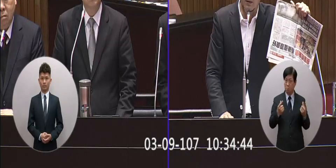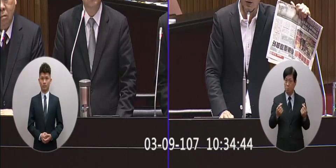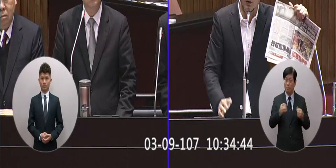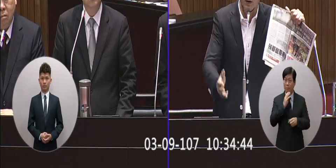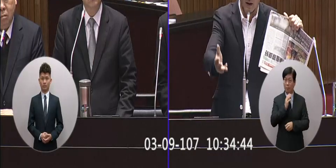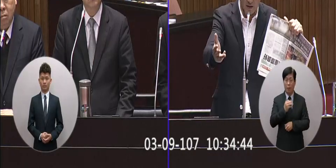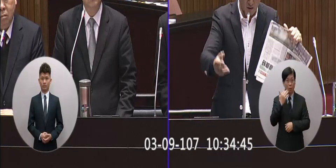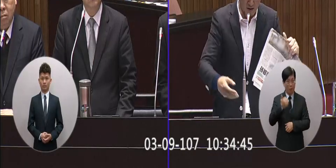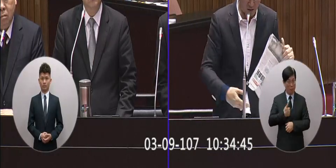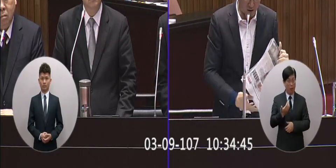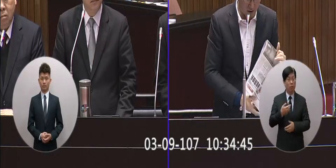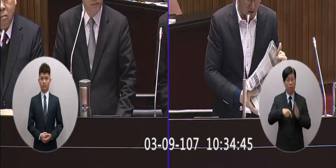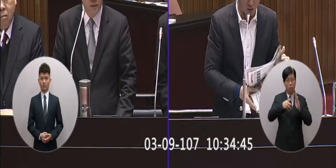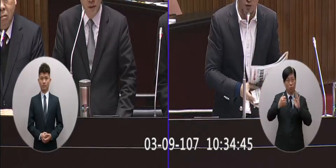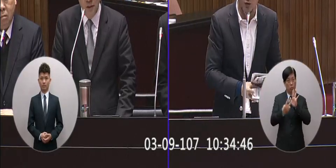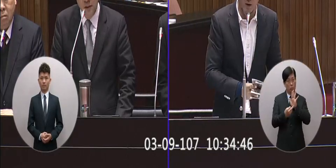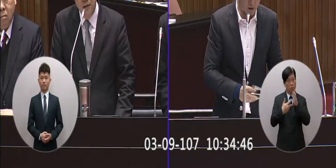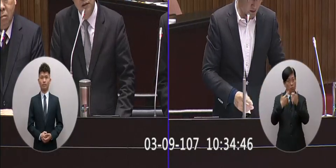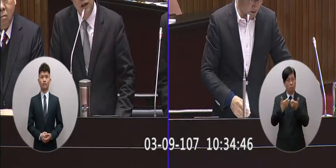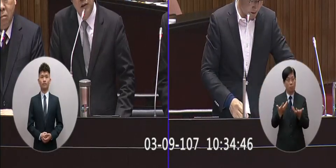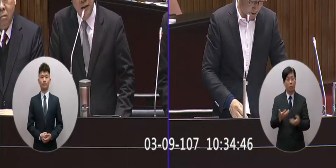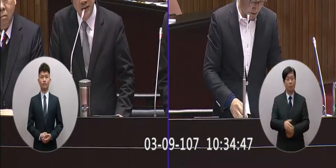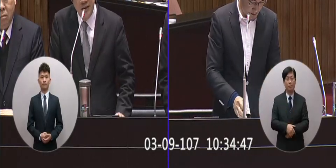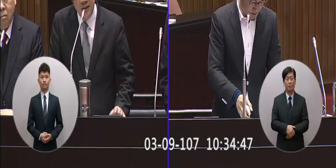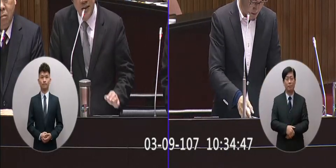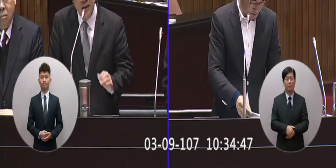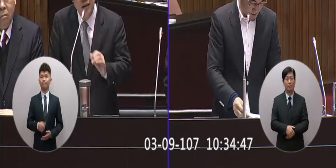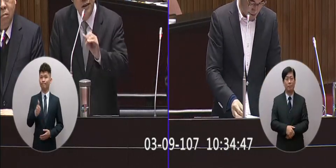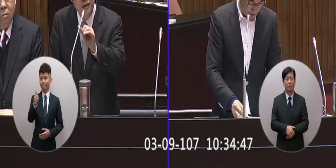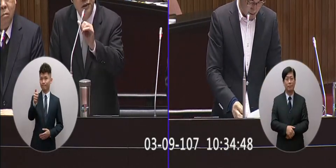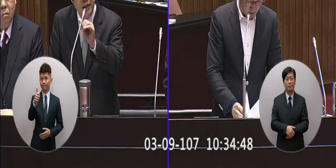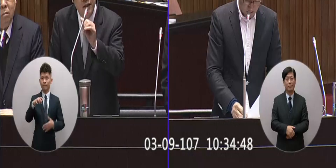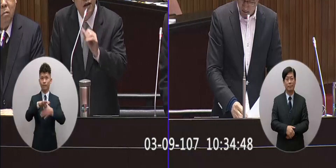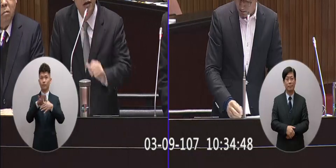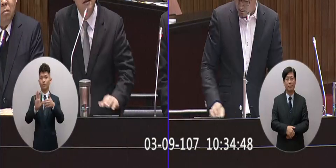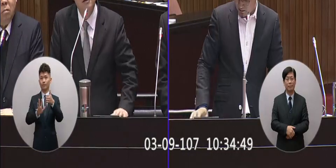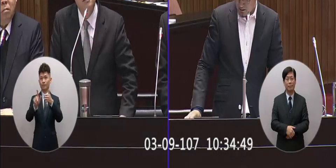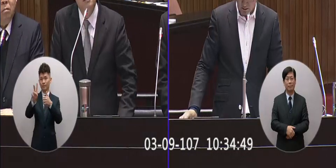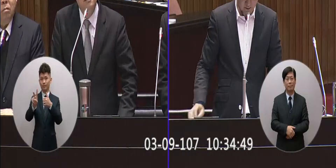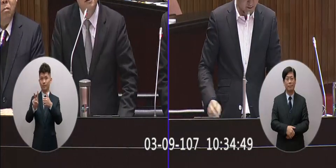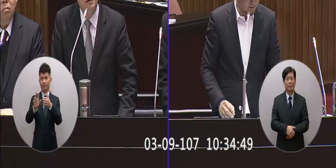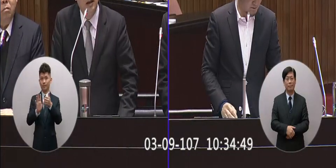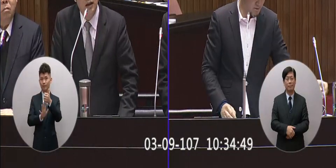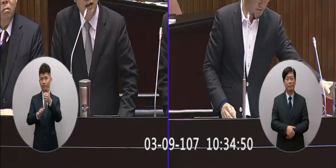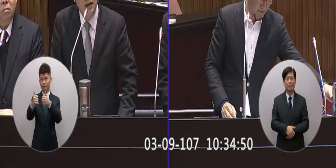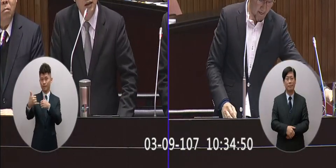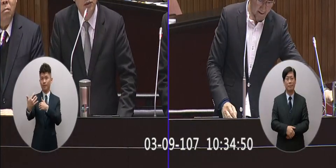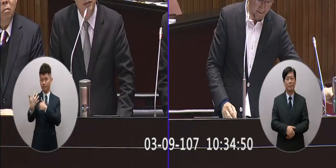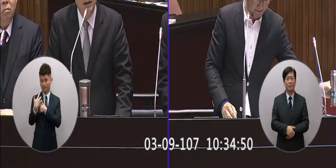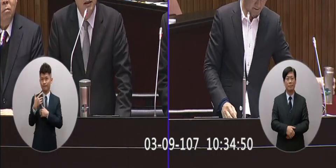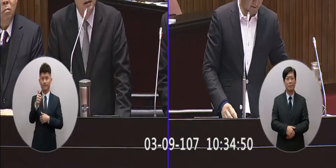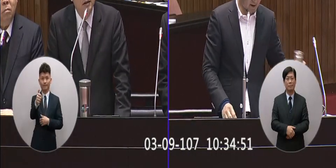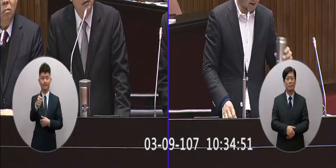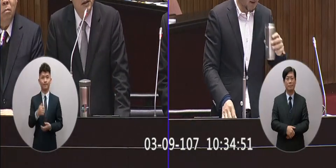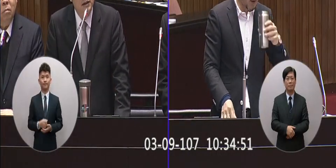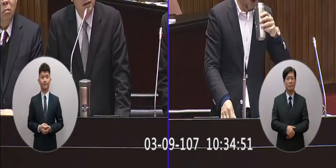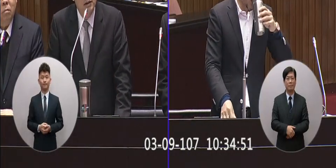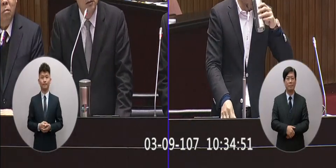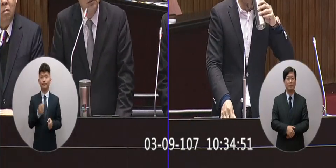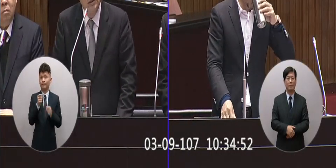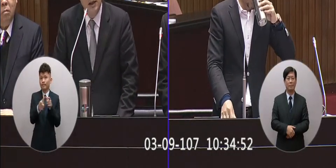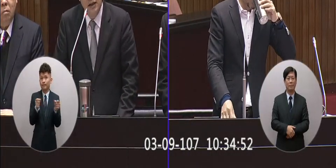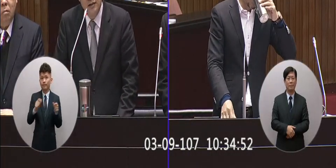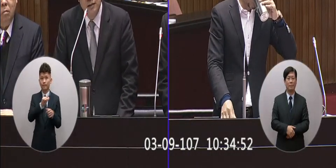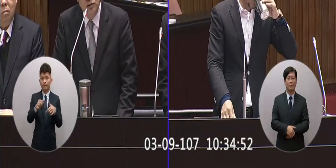要涨了？那如果是这样子，院长怎么因应做处理？ 好，感谢刘委员哈。我们那个消费